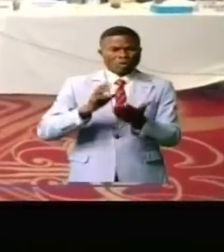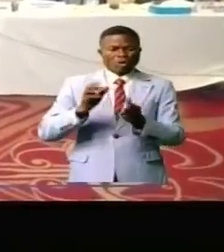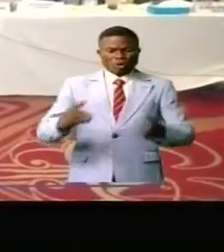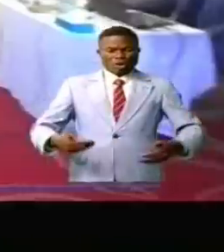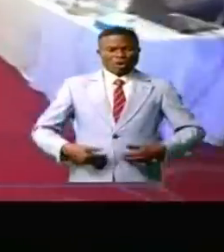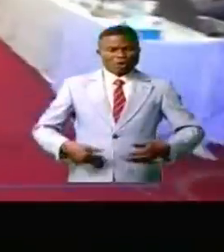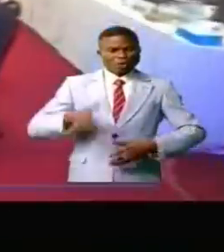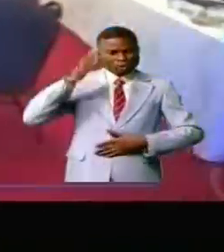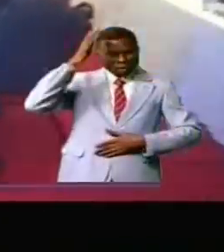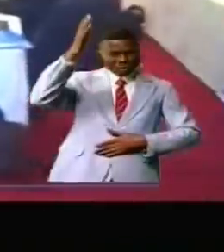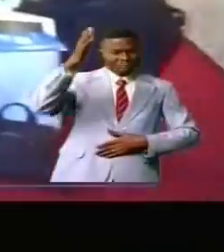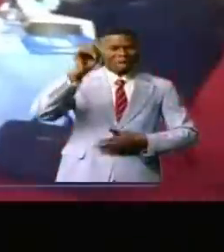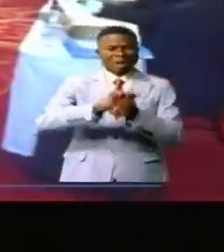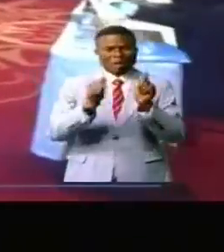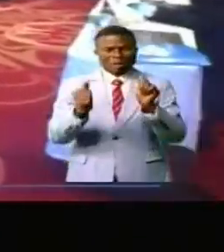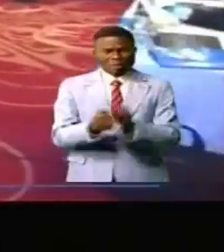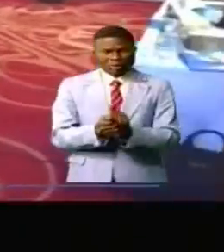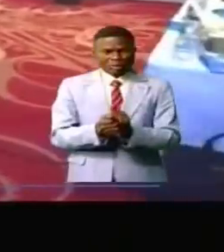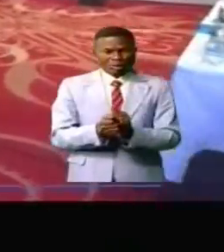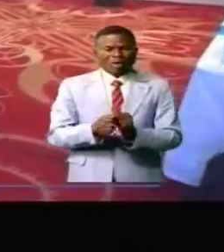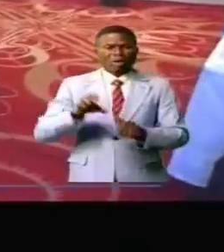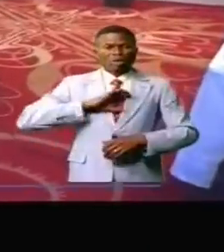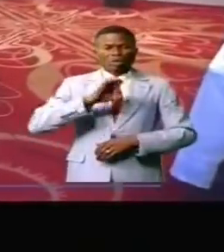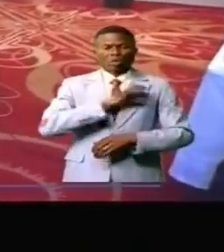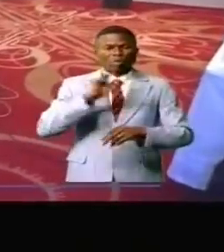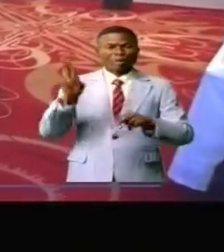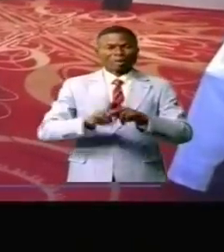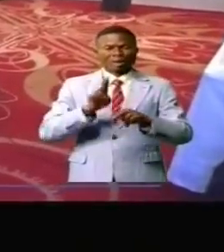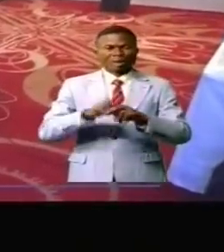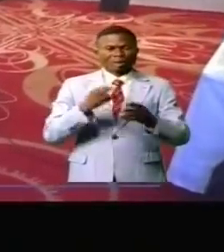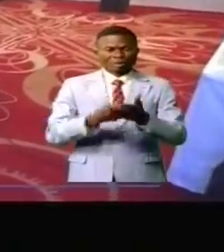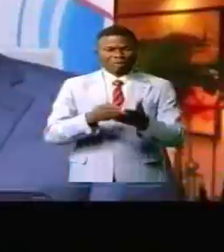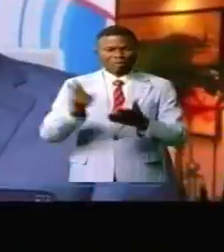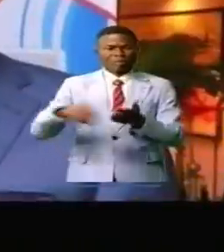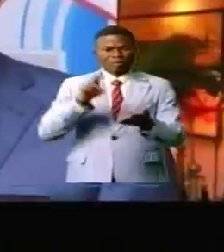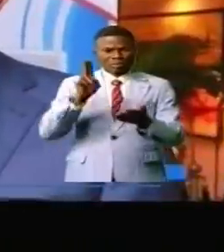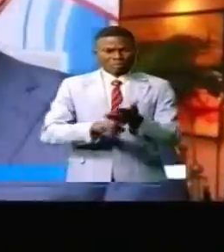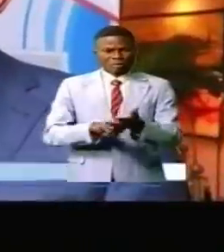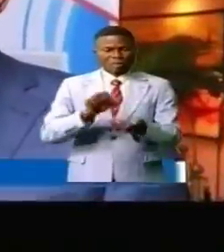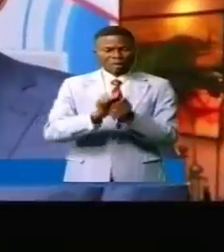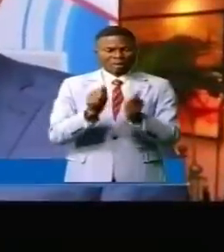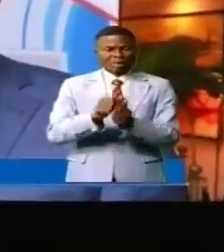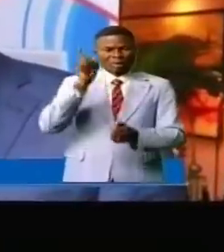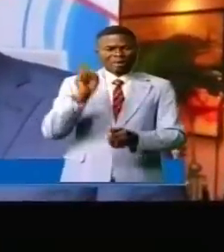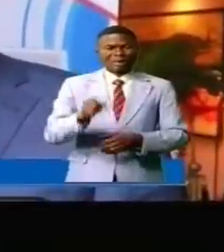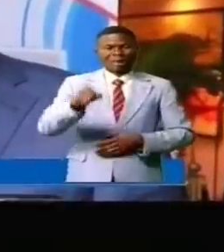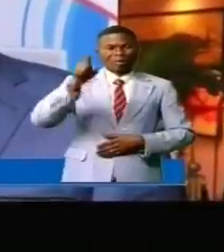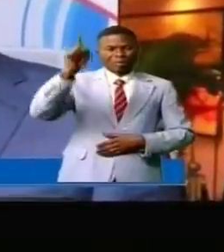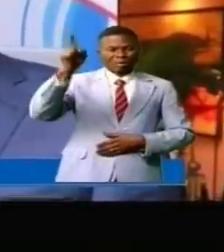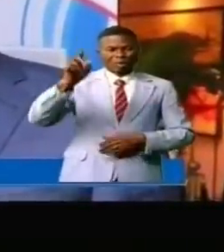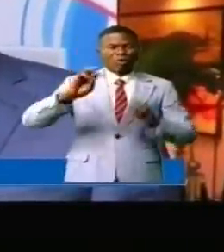future, sujet évoqué par le comité exécutif. Les assignations sont de 100 millions et